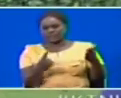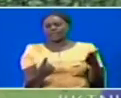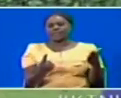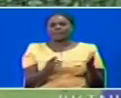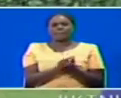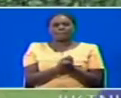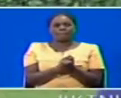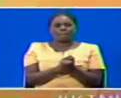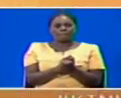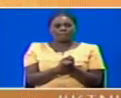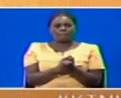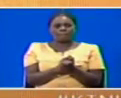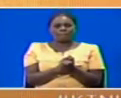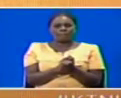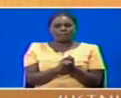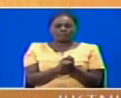leo wikendi.